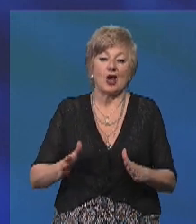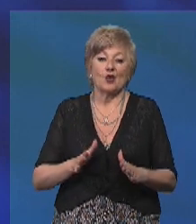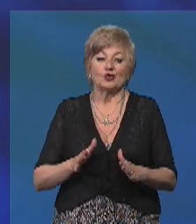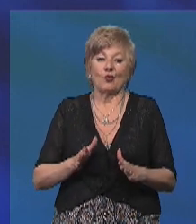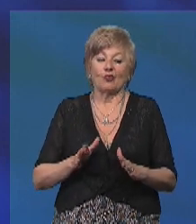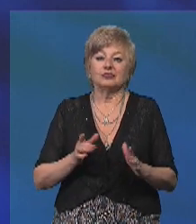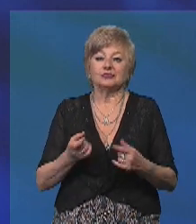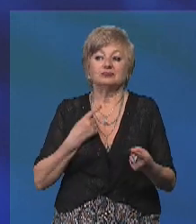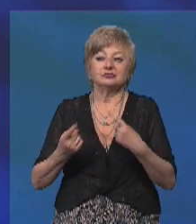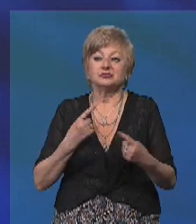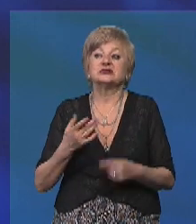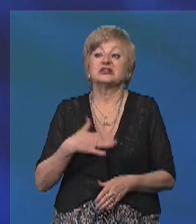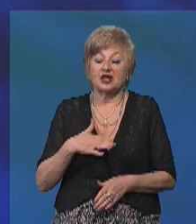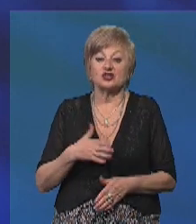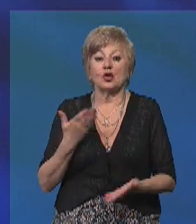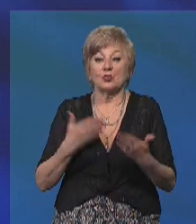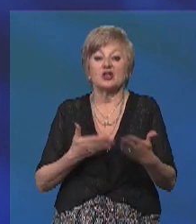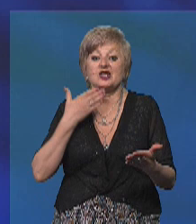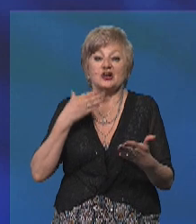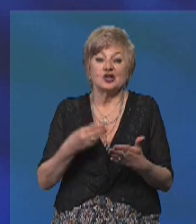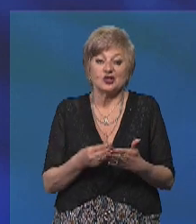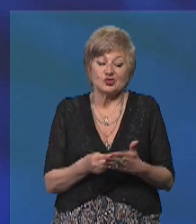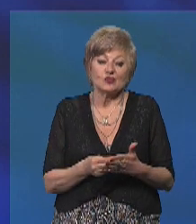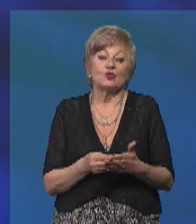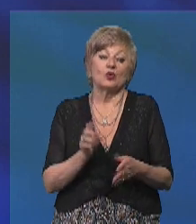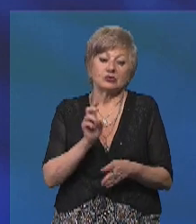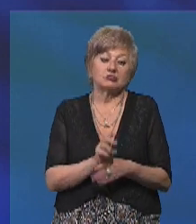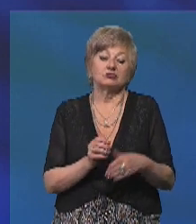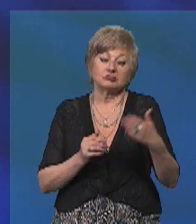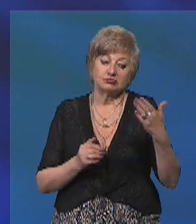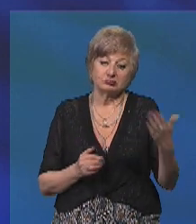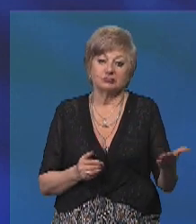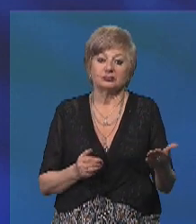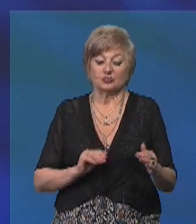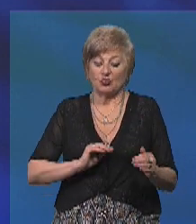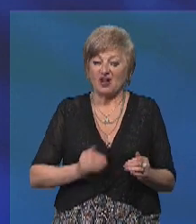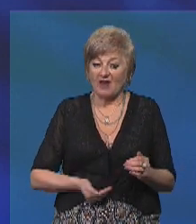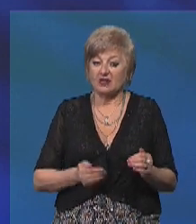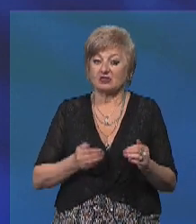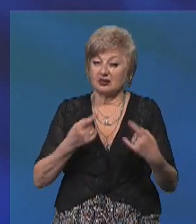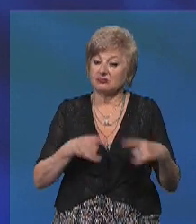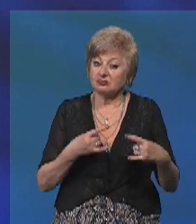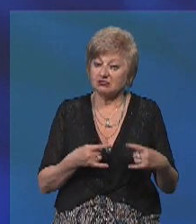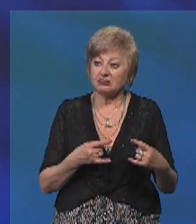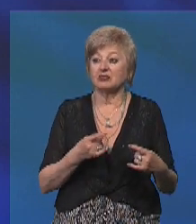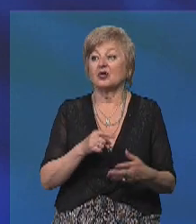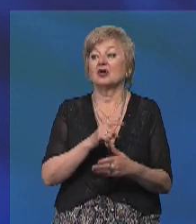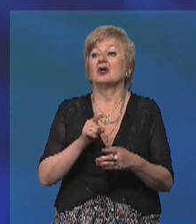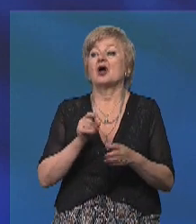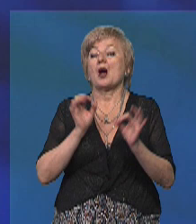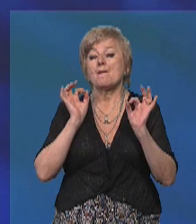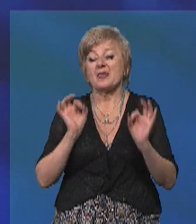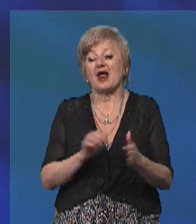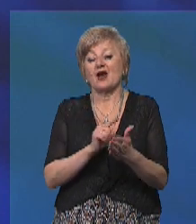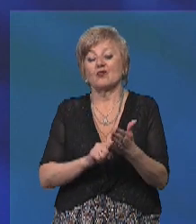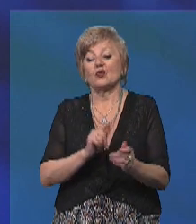душу. Навіщо, якщо можна прийти на іміджеве інтерв'ю на будь-який інший приватний канал, і тобі поставлять правильні